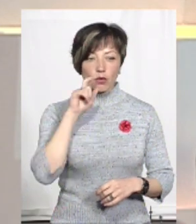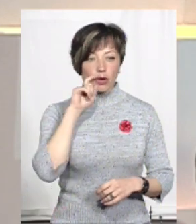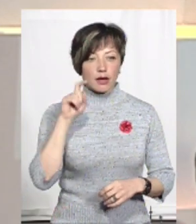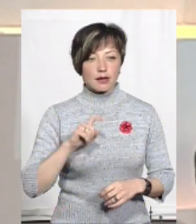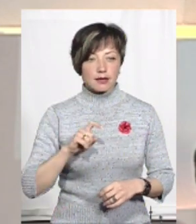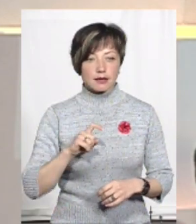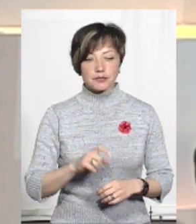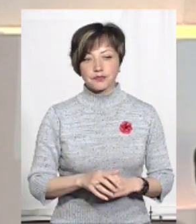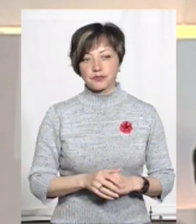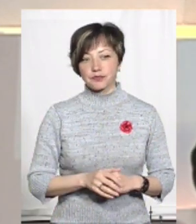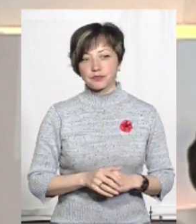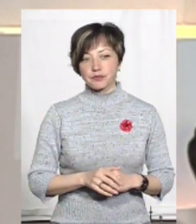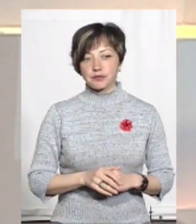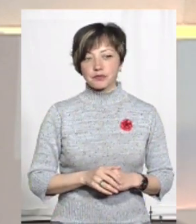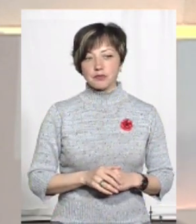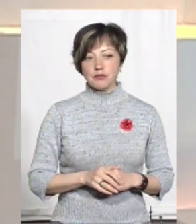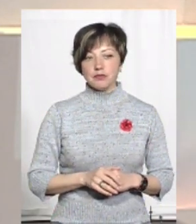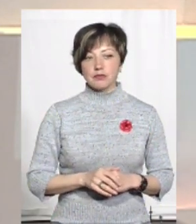Україні.